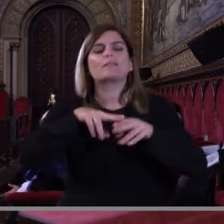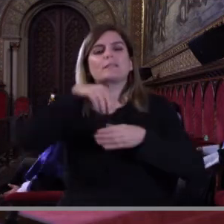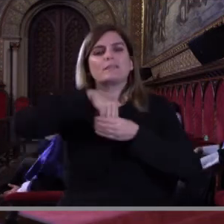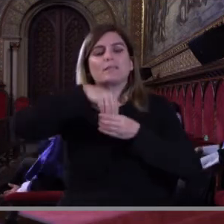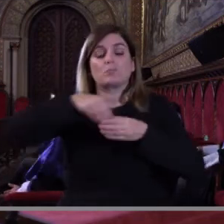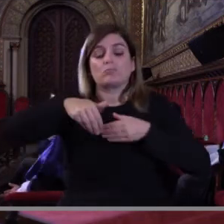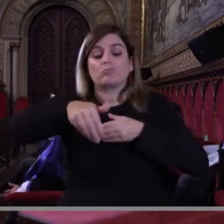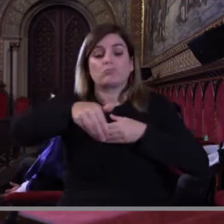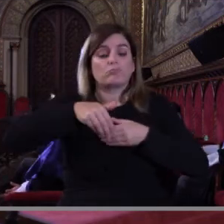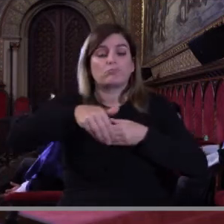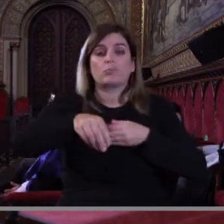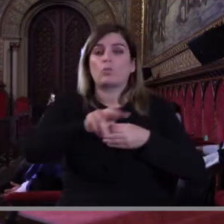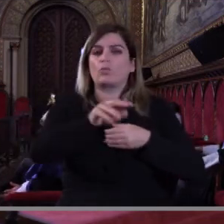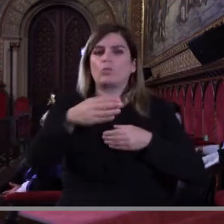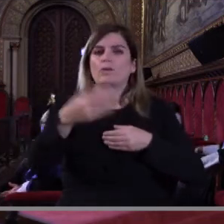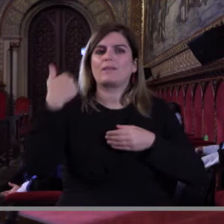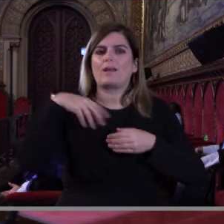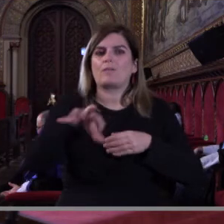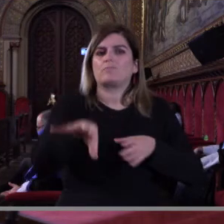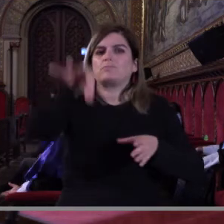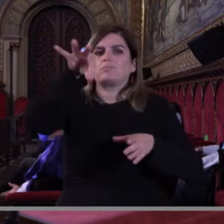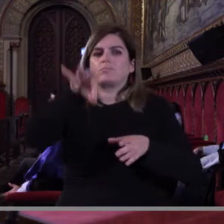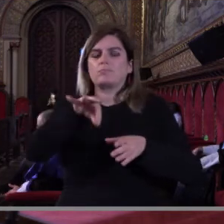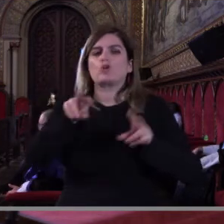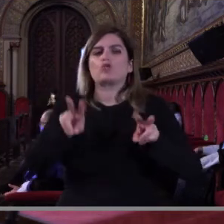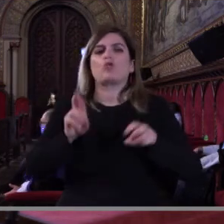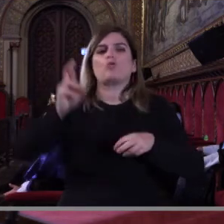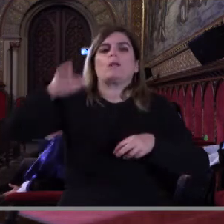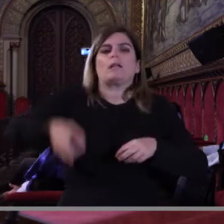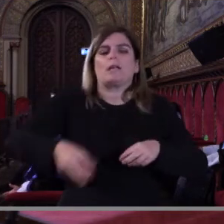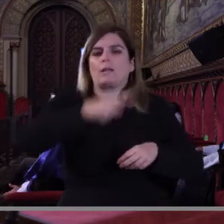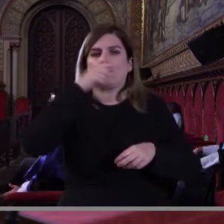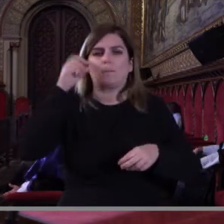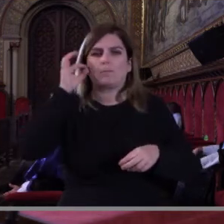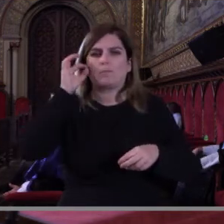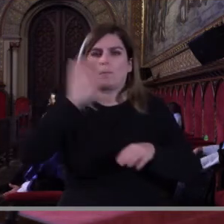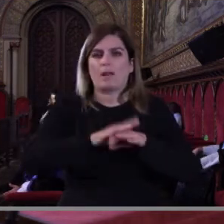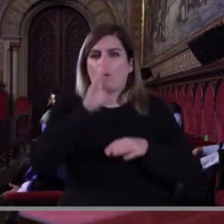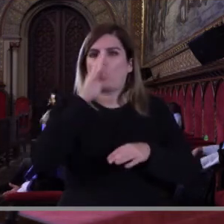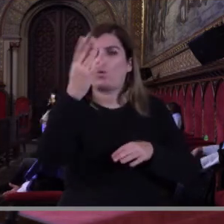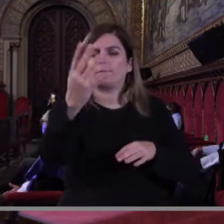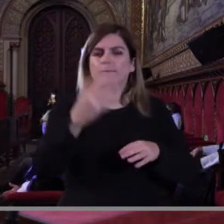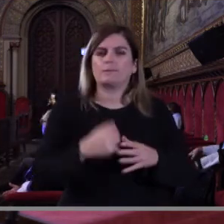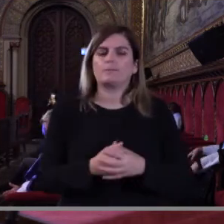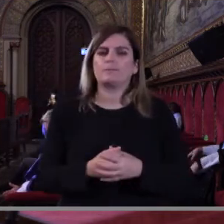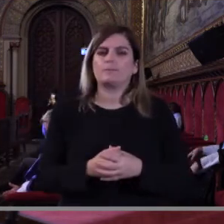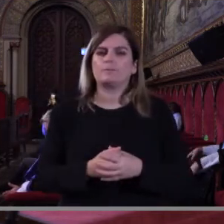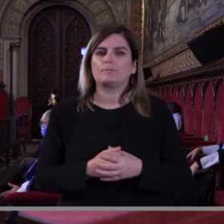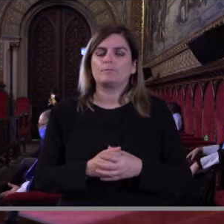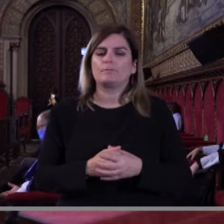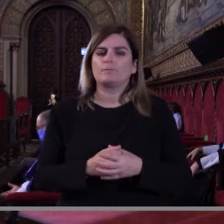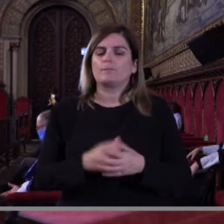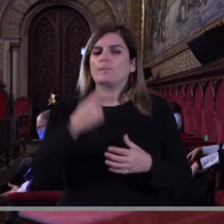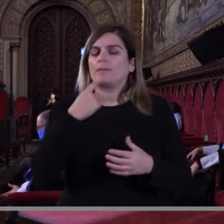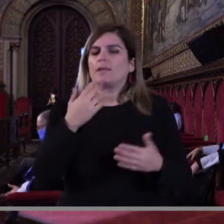Properament, la Universitat de Barcelona escollirà qui ha de ser el seu rector o rectora els propers 4 anys. Vull agrair la